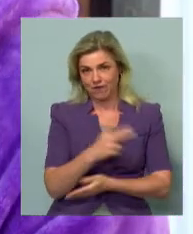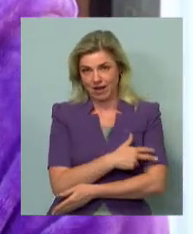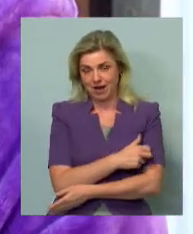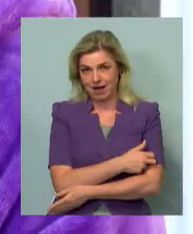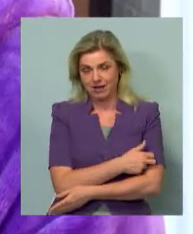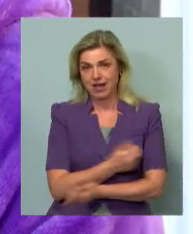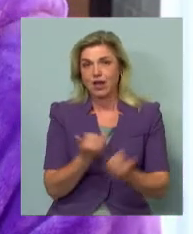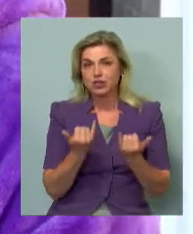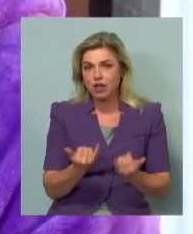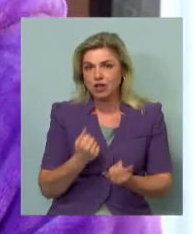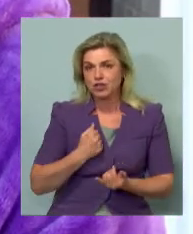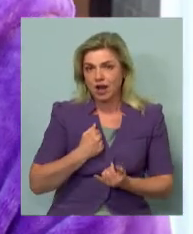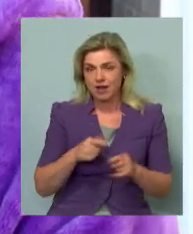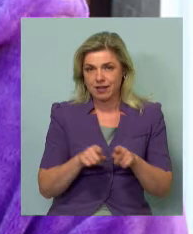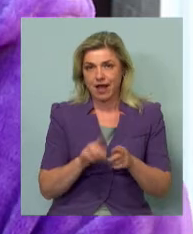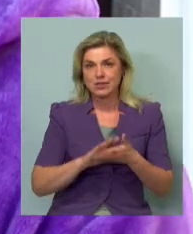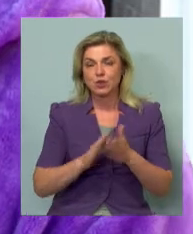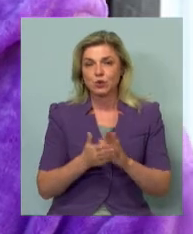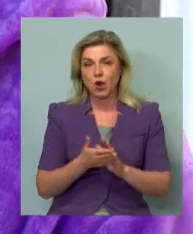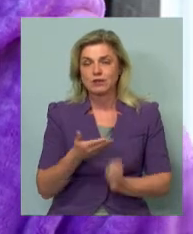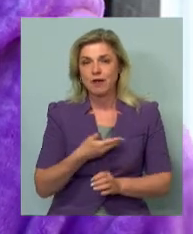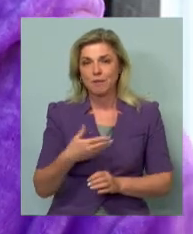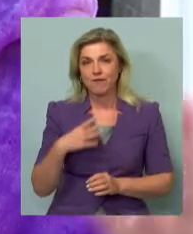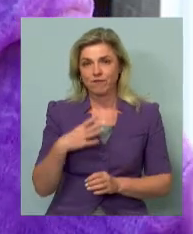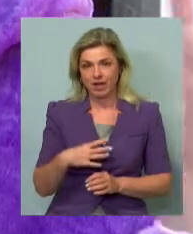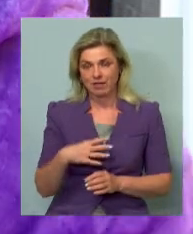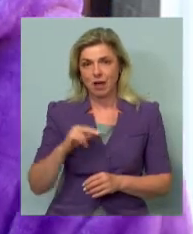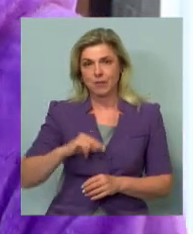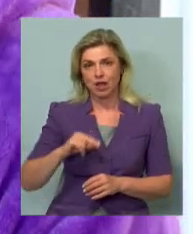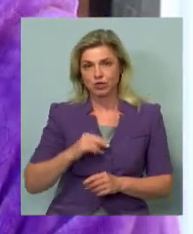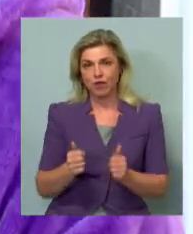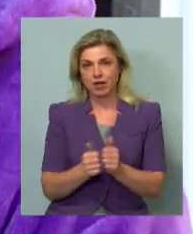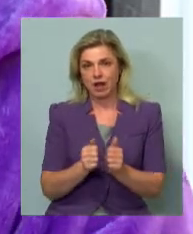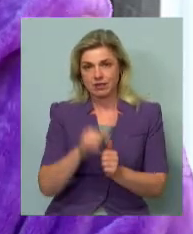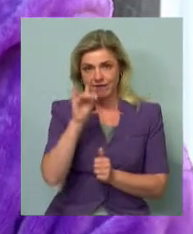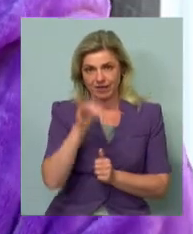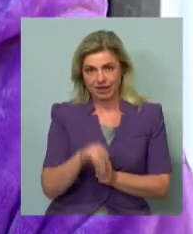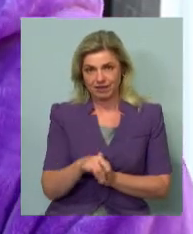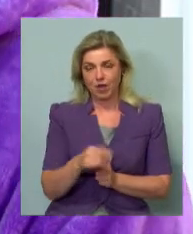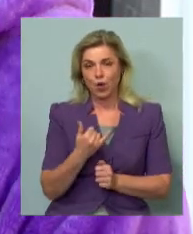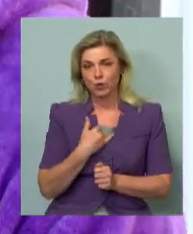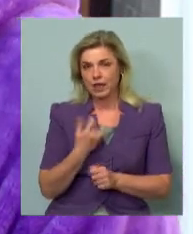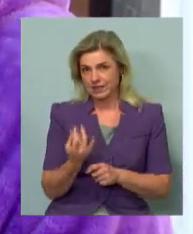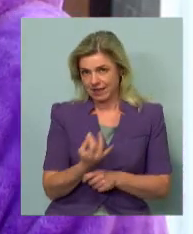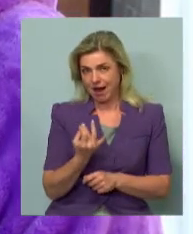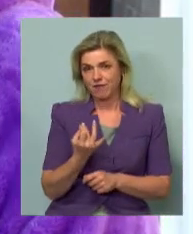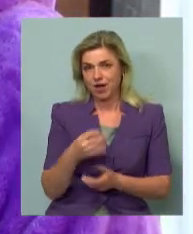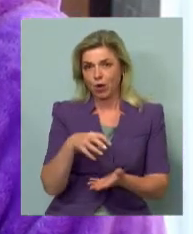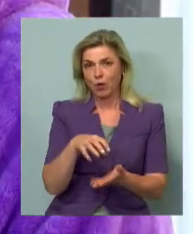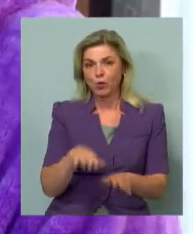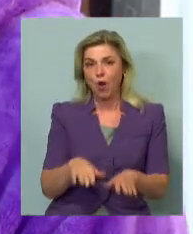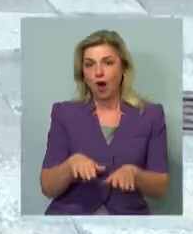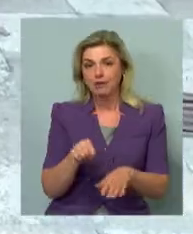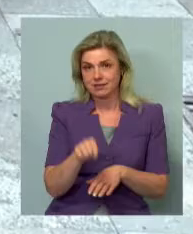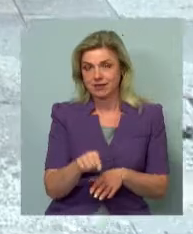така ситуація. Ми вимушені працювати під вікнами. Сьогодні у нас взагалі дуже цікава локація. Такого у нас ще не